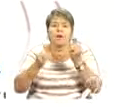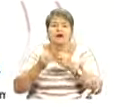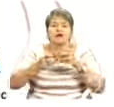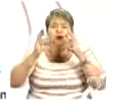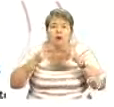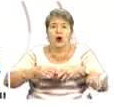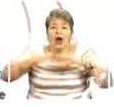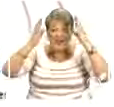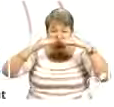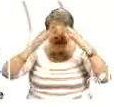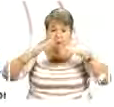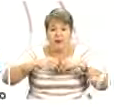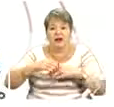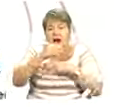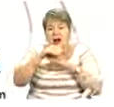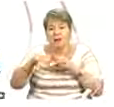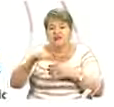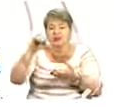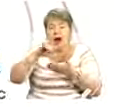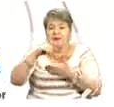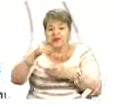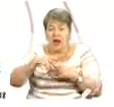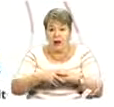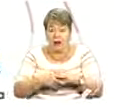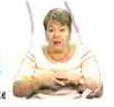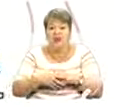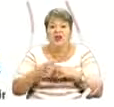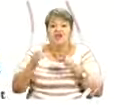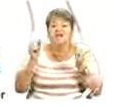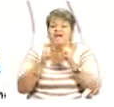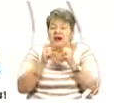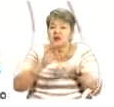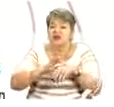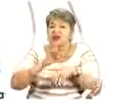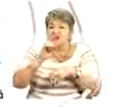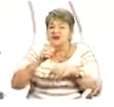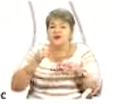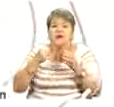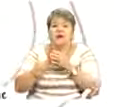zăpadă într-o periferie a capitalei elene. Valul de frig s-a simțit până în Creta.